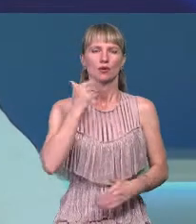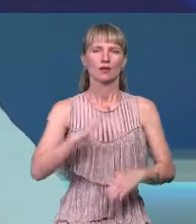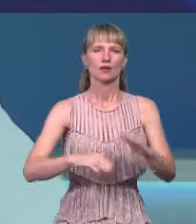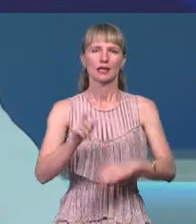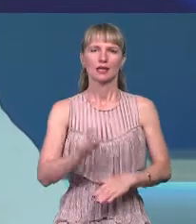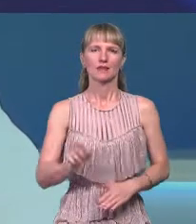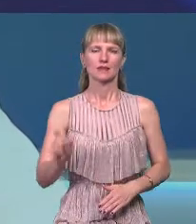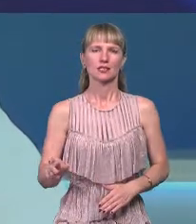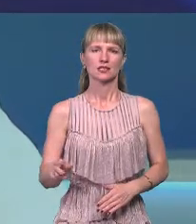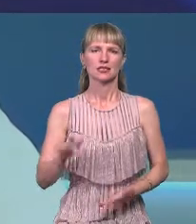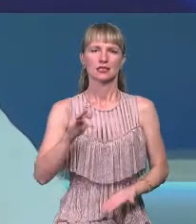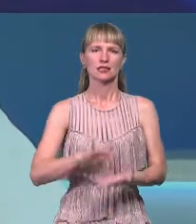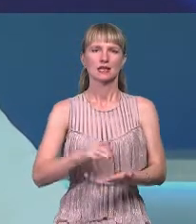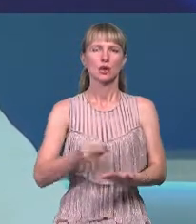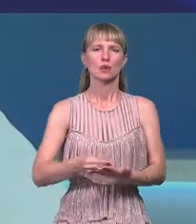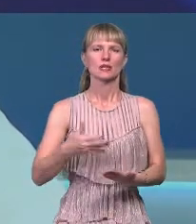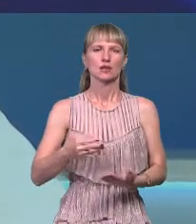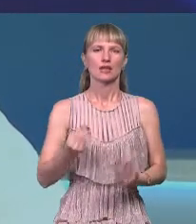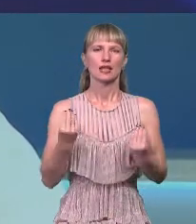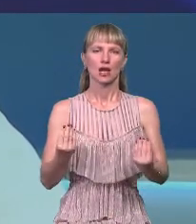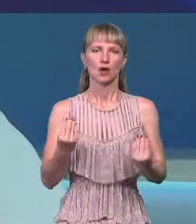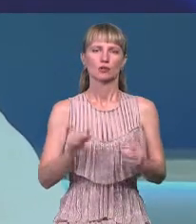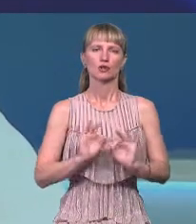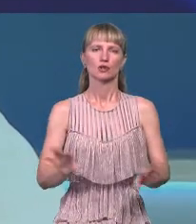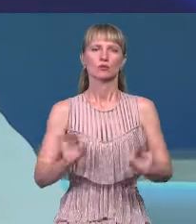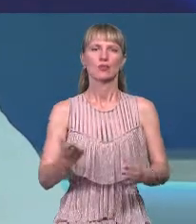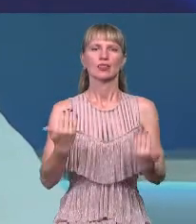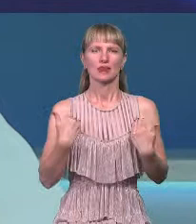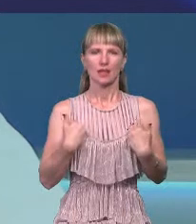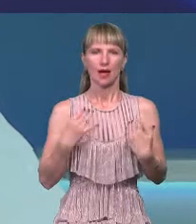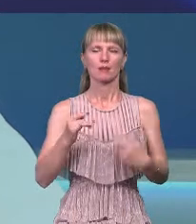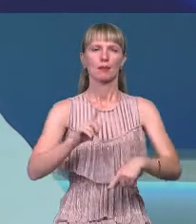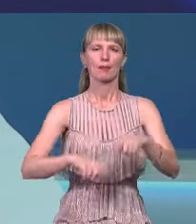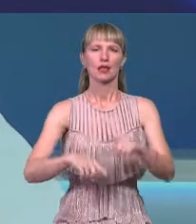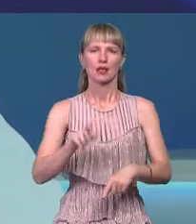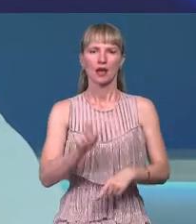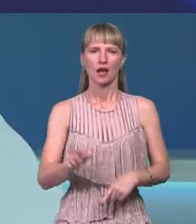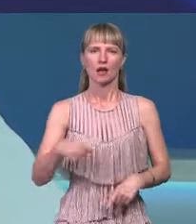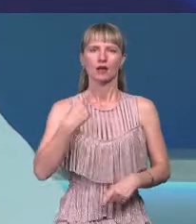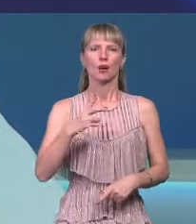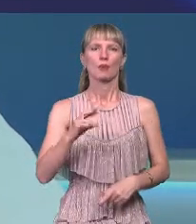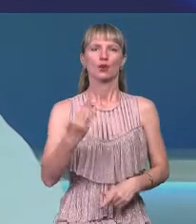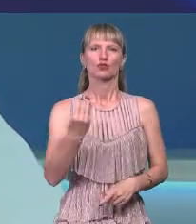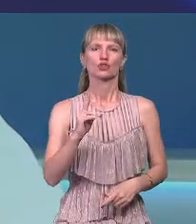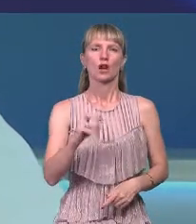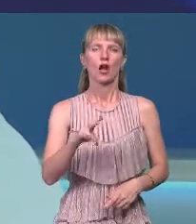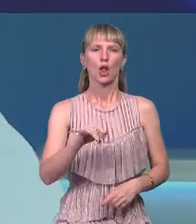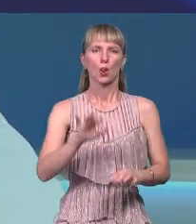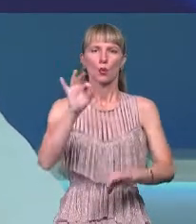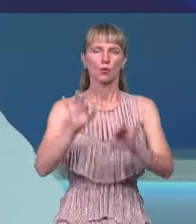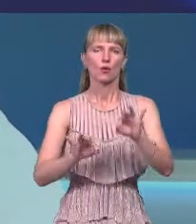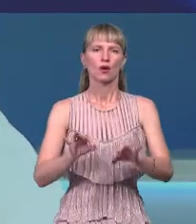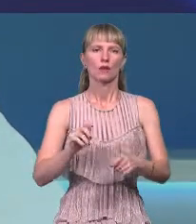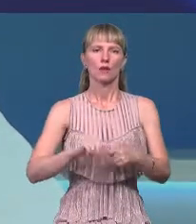фахівці Центру оцінювання якості розповідали нам і батькам, вони казали про шкалу Аткінса, тобто там